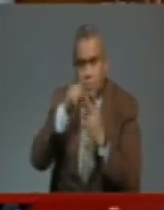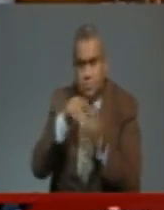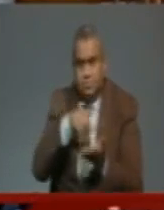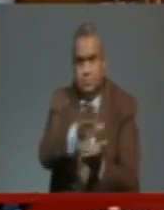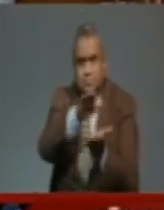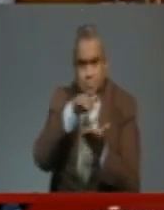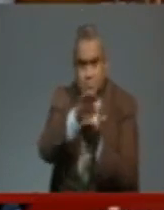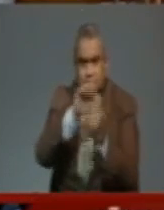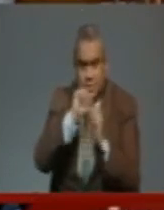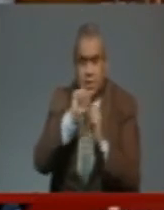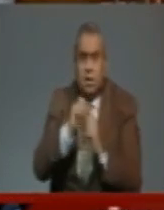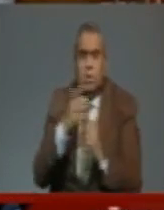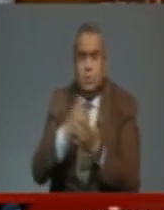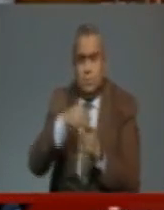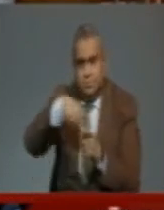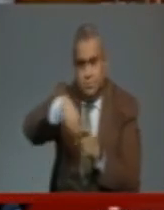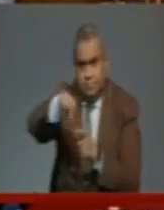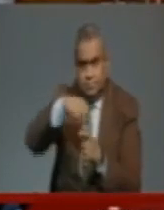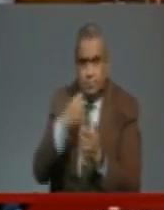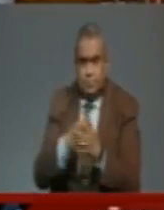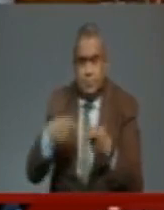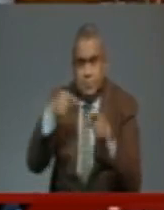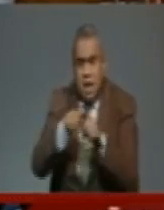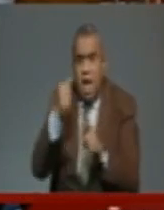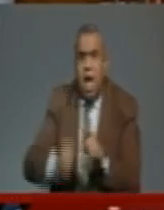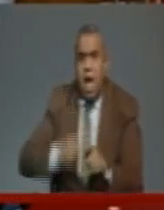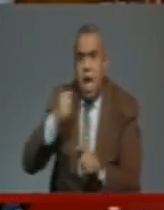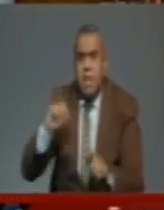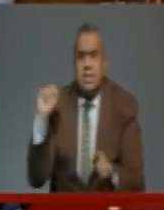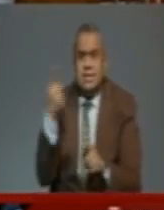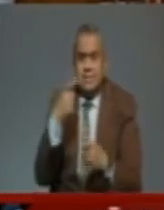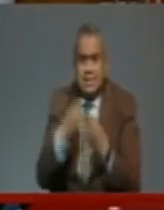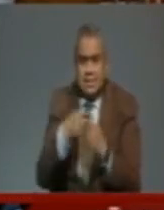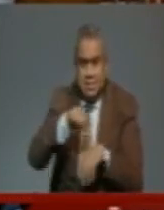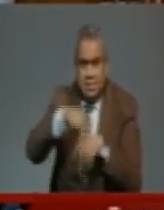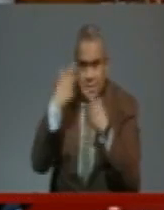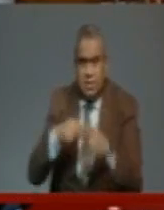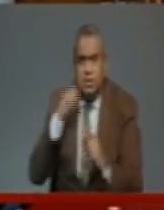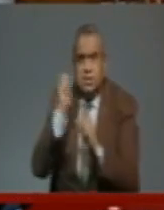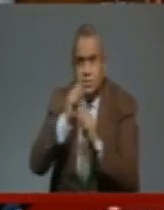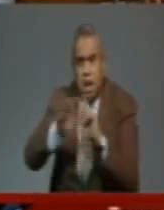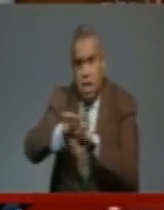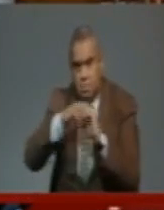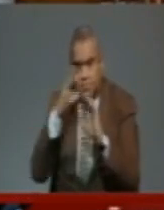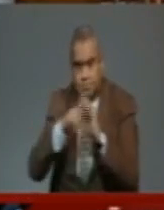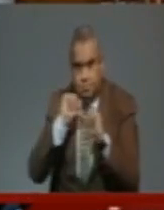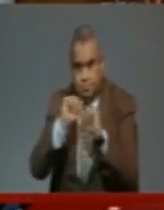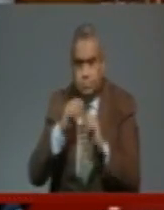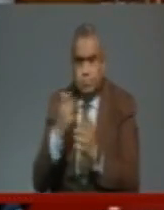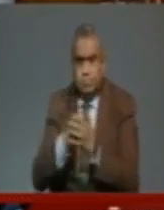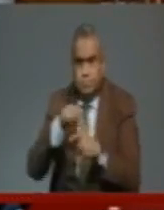البضائع وهيربط مع الخط مع القطر السريع، بنطور فيه السكة والإشارات وهنسيبه مفرد